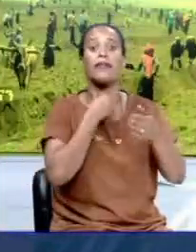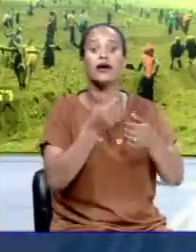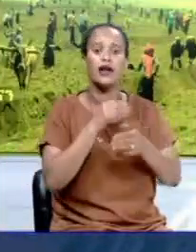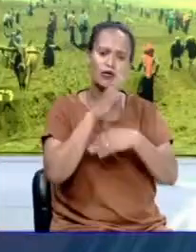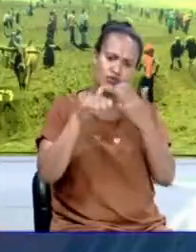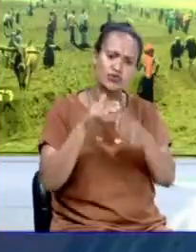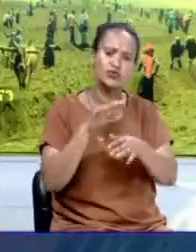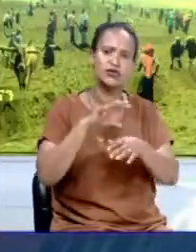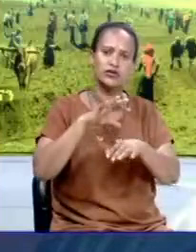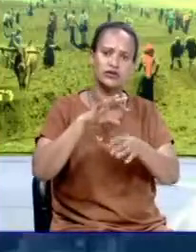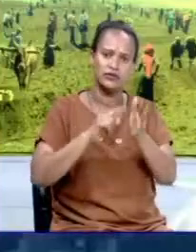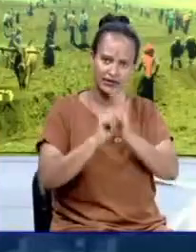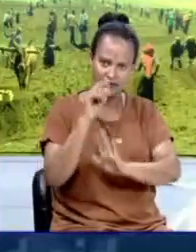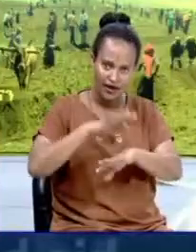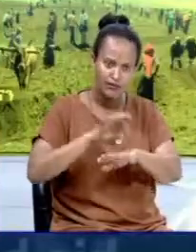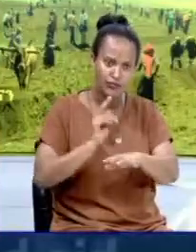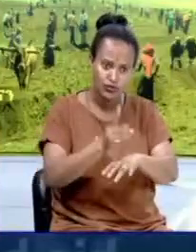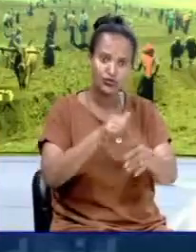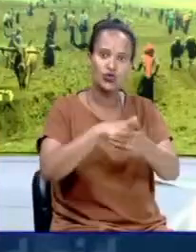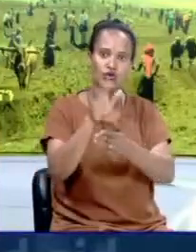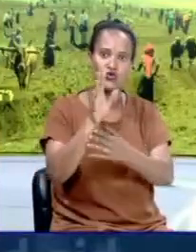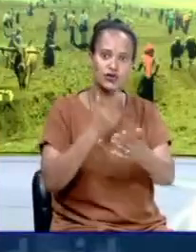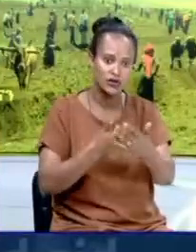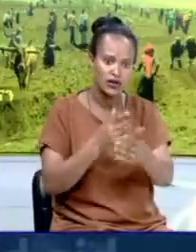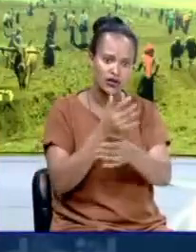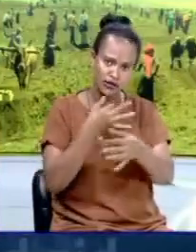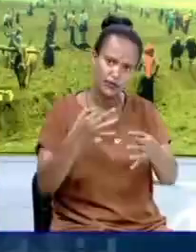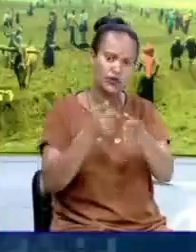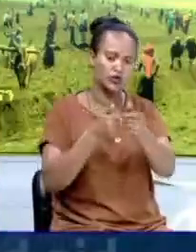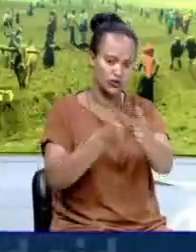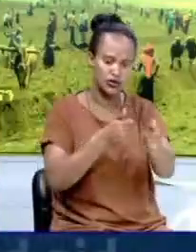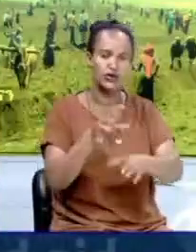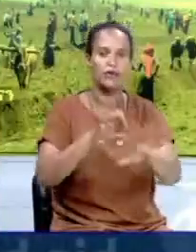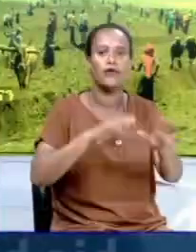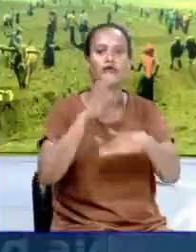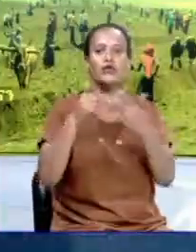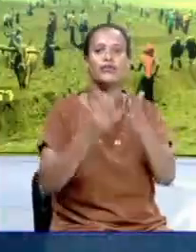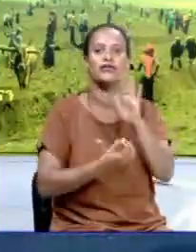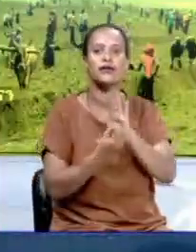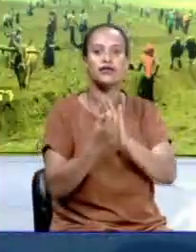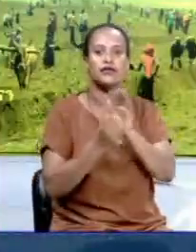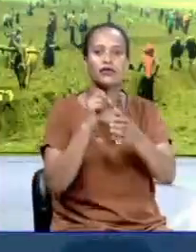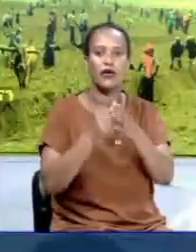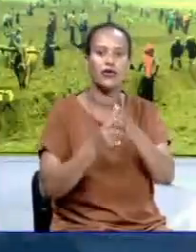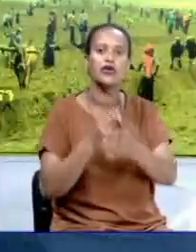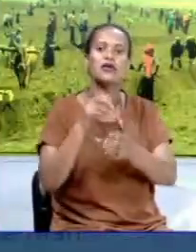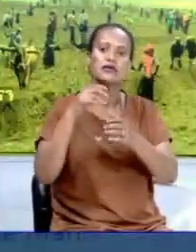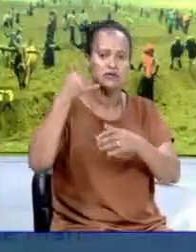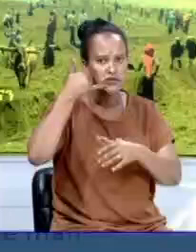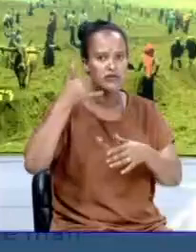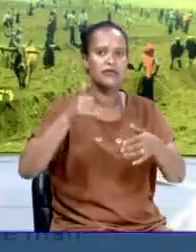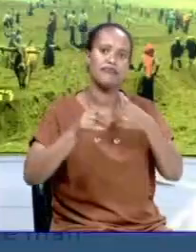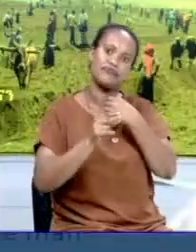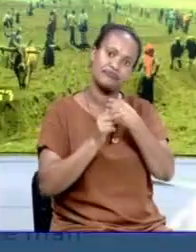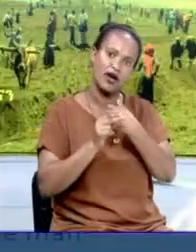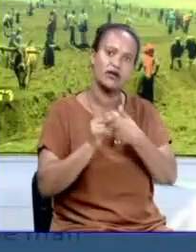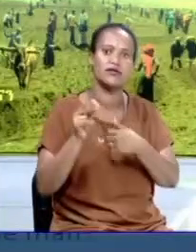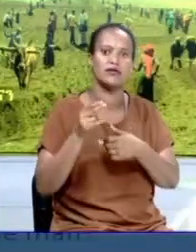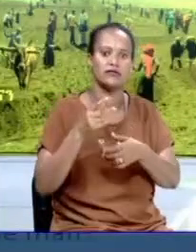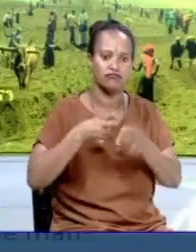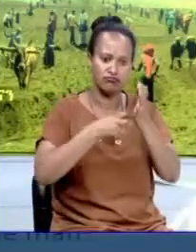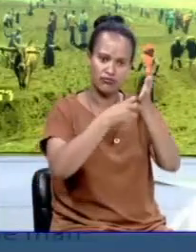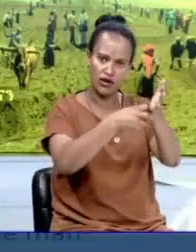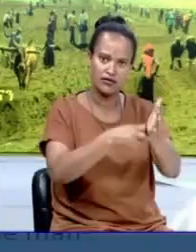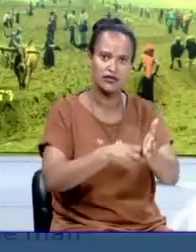ትግራይ ብህፁፅ ክወፁን ነዚ ድማ ጥቡቕ ክትትል ክግበርን ኩሎም መሰረታዊ ልምዓታት ስልኪ መብራህቲ ባንኪ መንገዲ